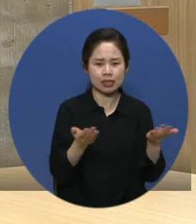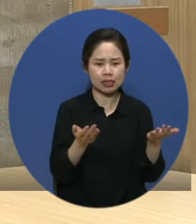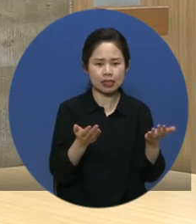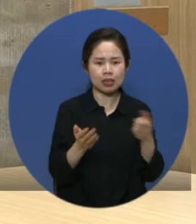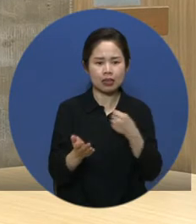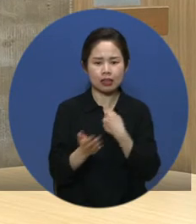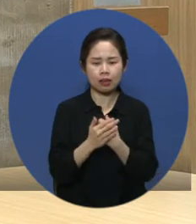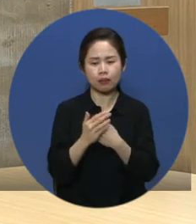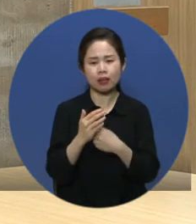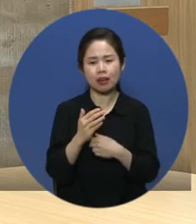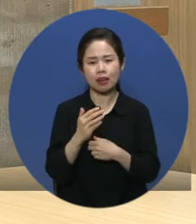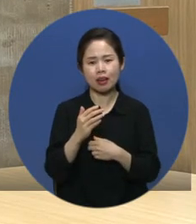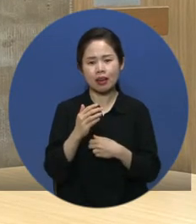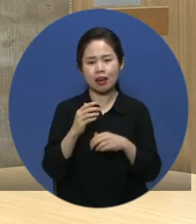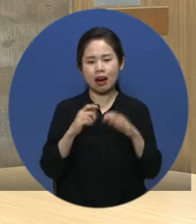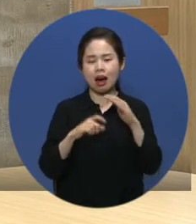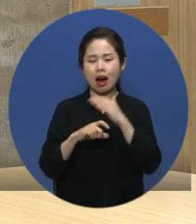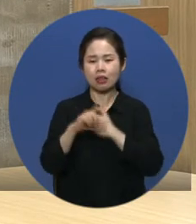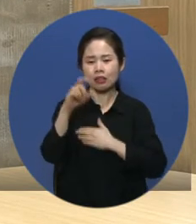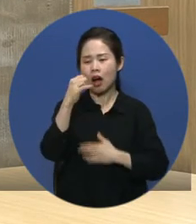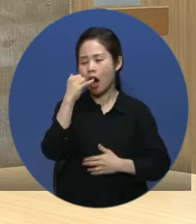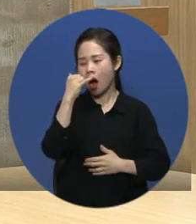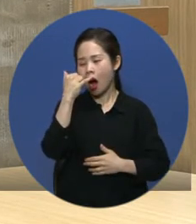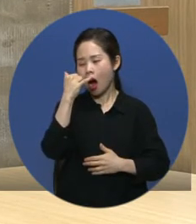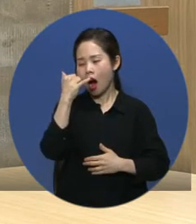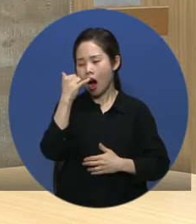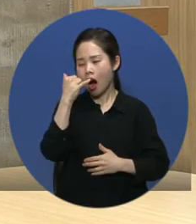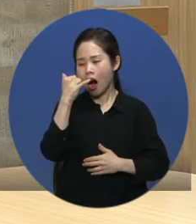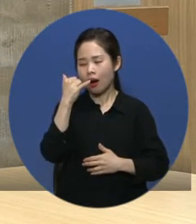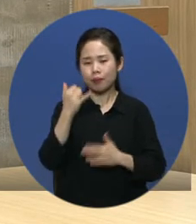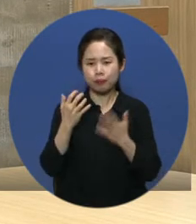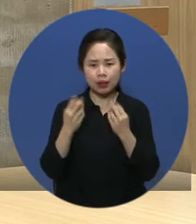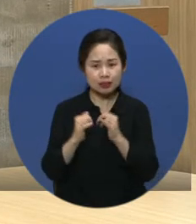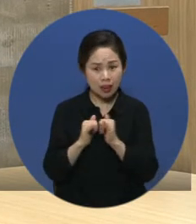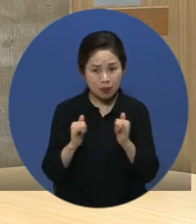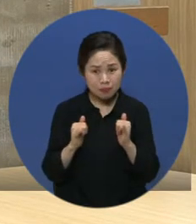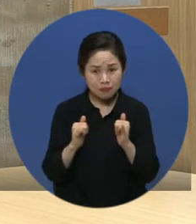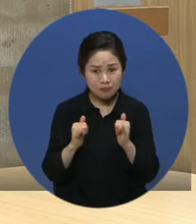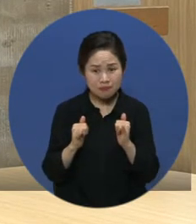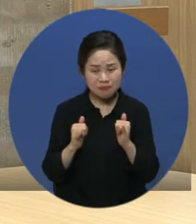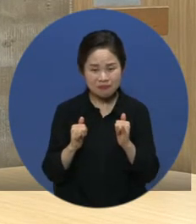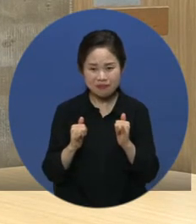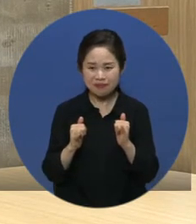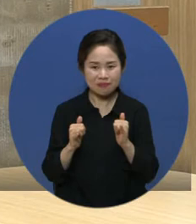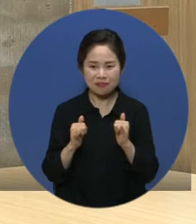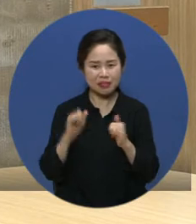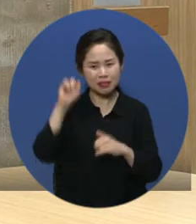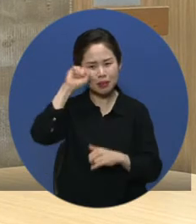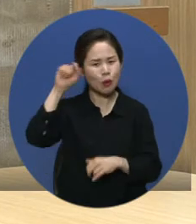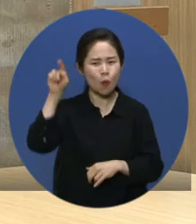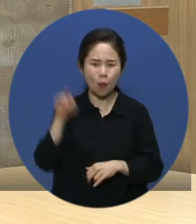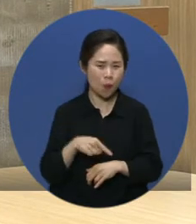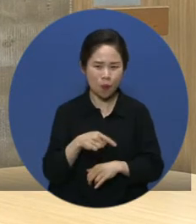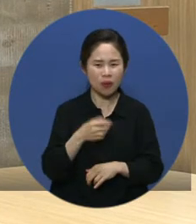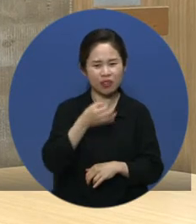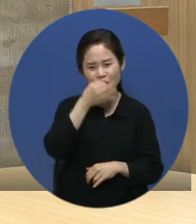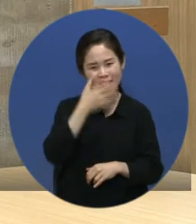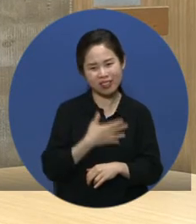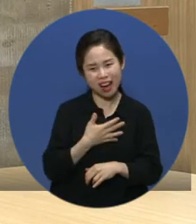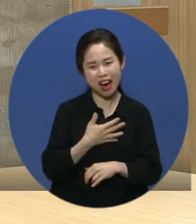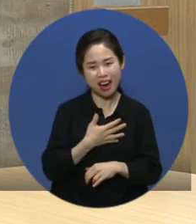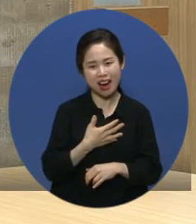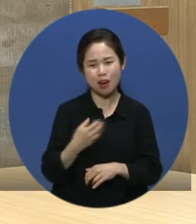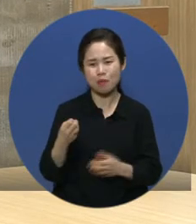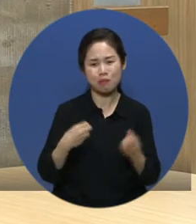늦잠을 자거나 아침잠이 많은 장애인분들 같은 경우에는 좀 일찍 오는 것을 힘들어하는 그런